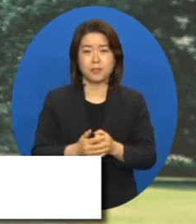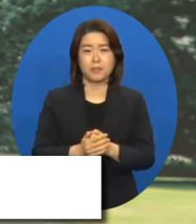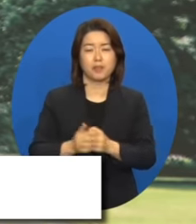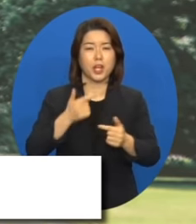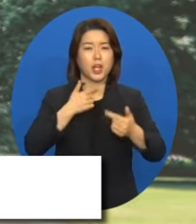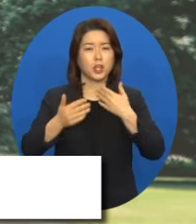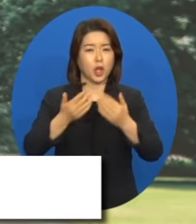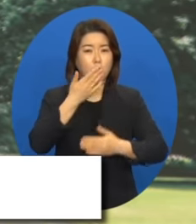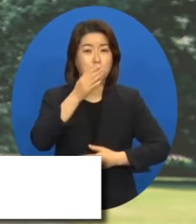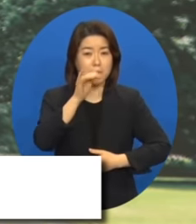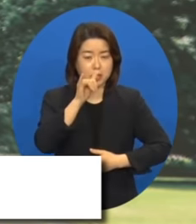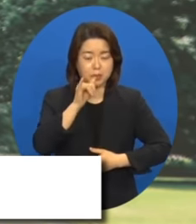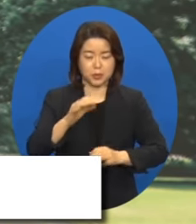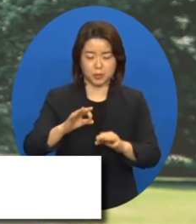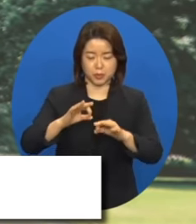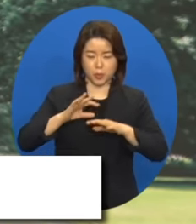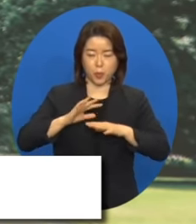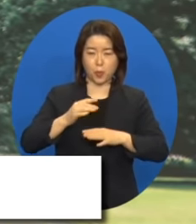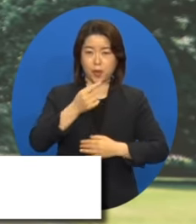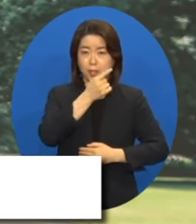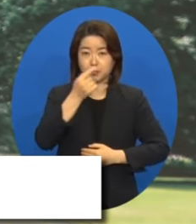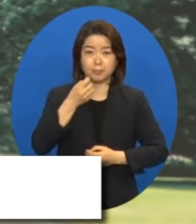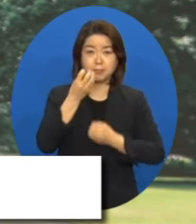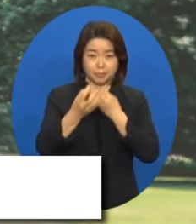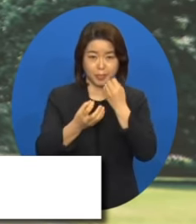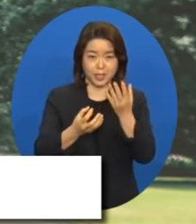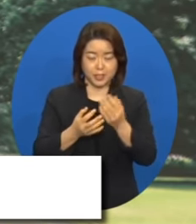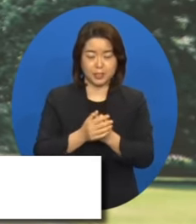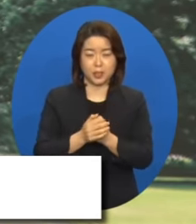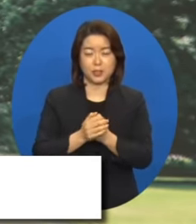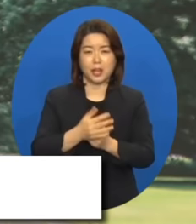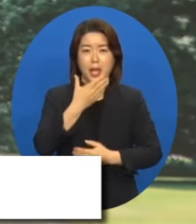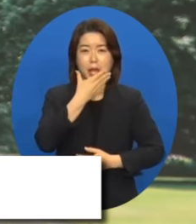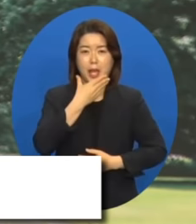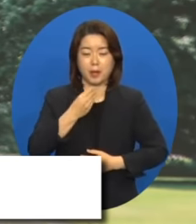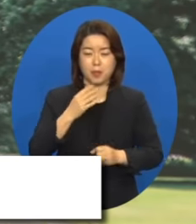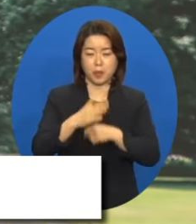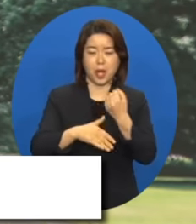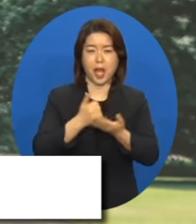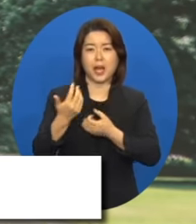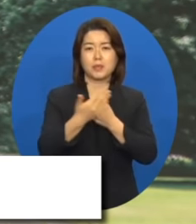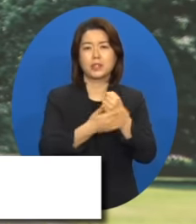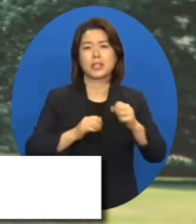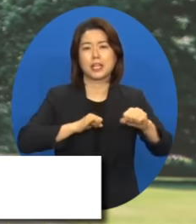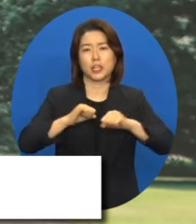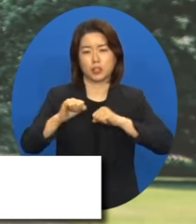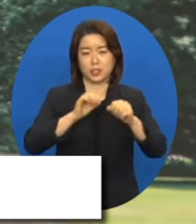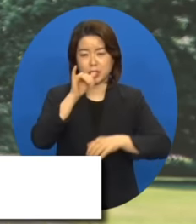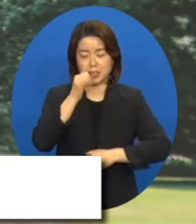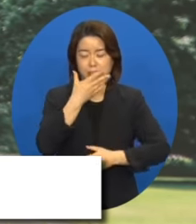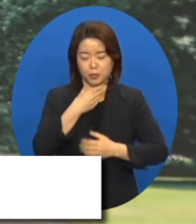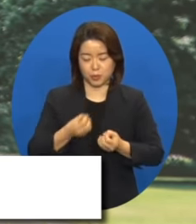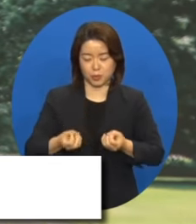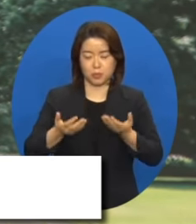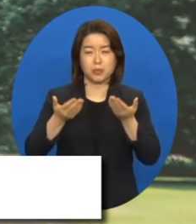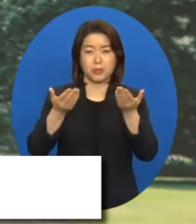경험할 수 있는 그런 놀라운 간증들, 정말 행복한 하나님의 은혜 역사가 있기를 축복합니다.